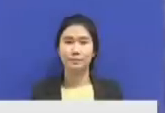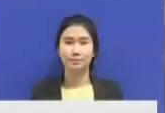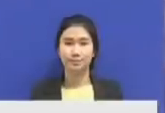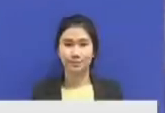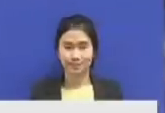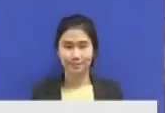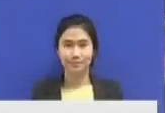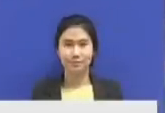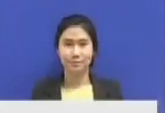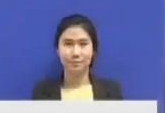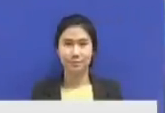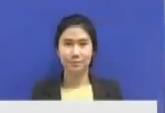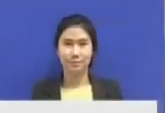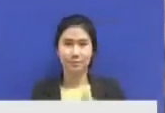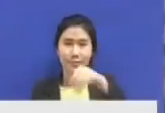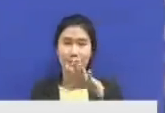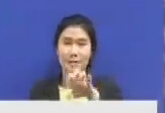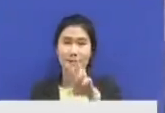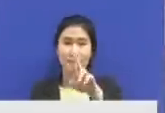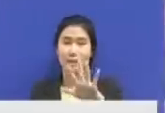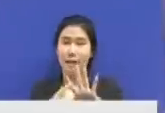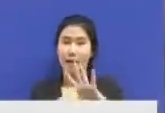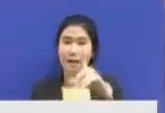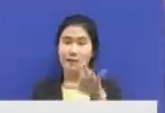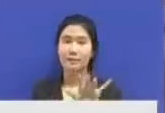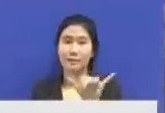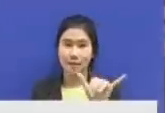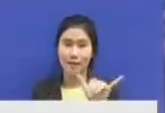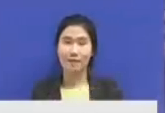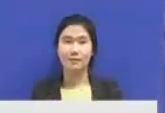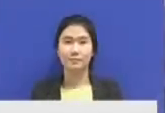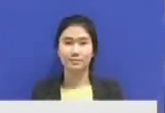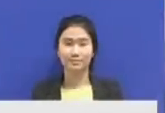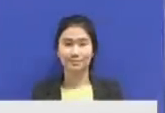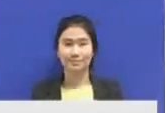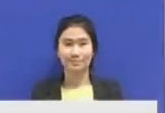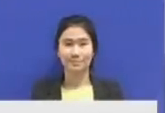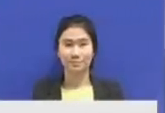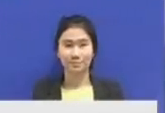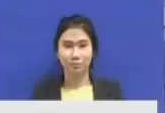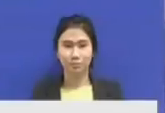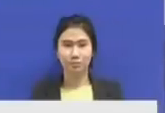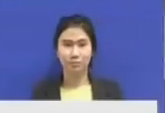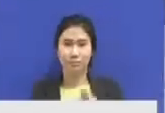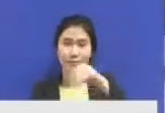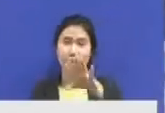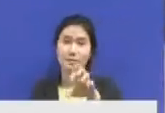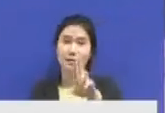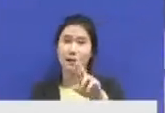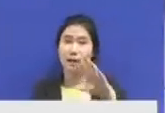22นายจิรชัยมูลทองโร่ 23นางจิรดา